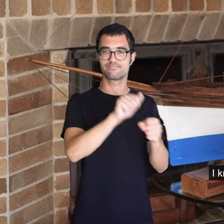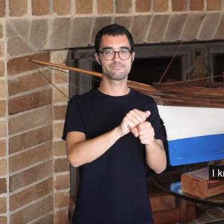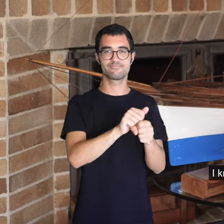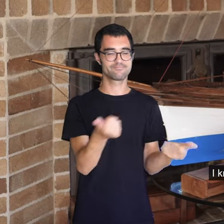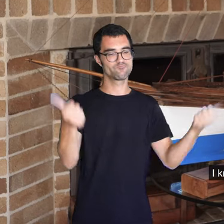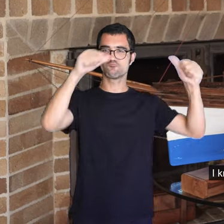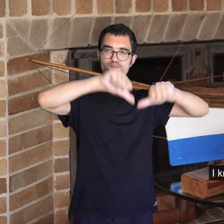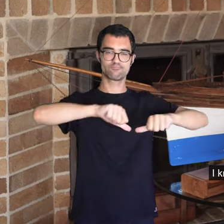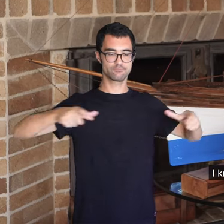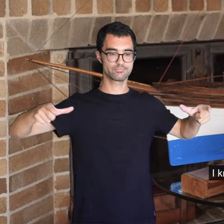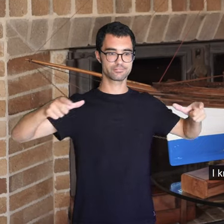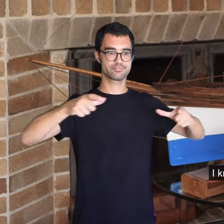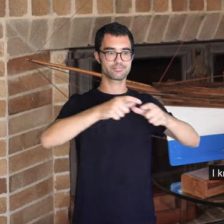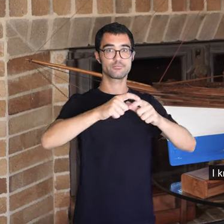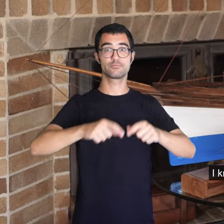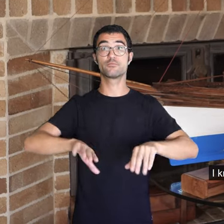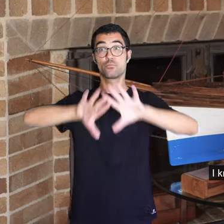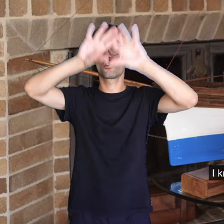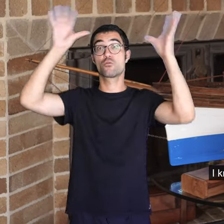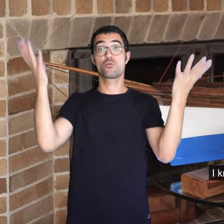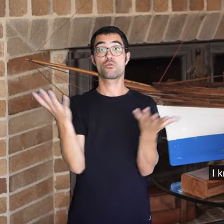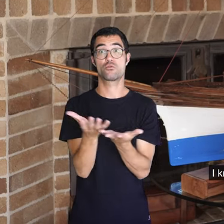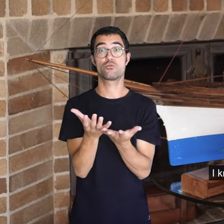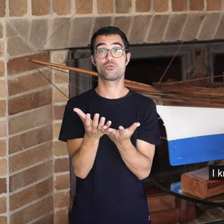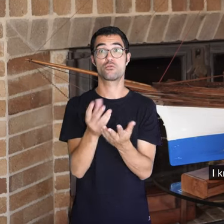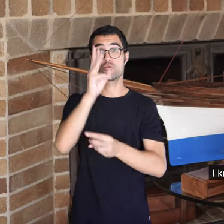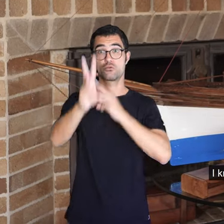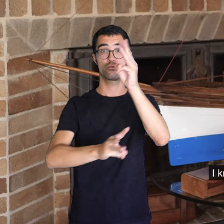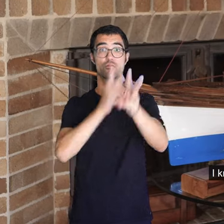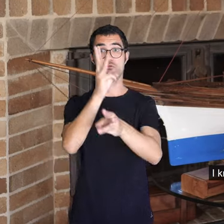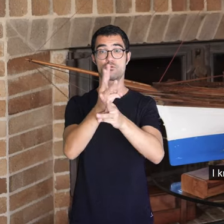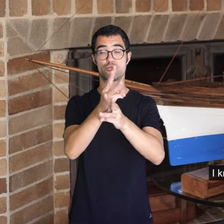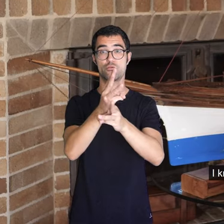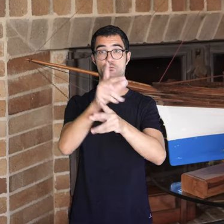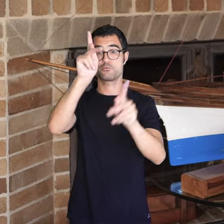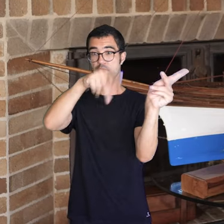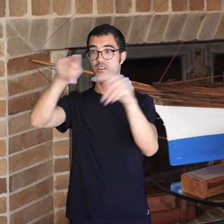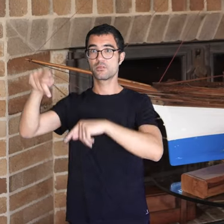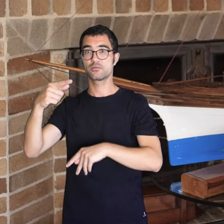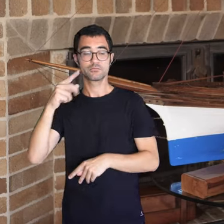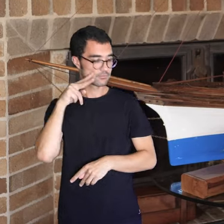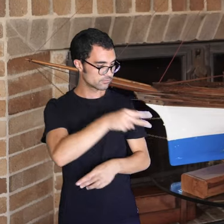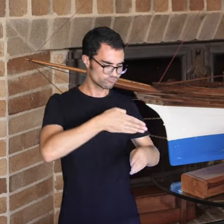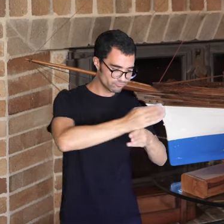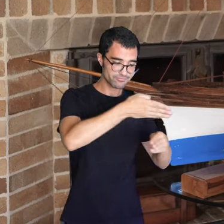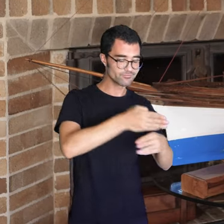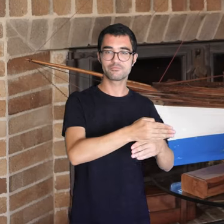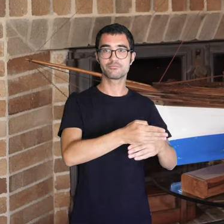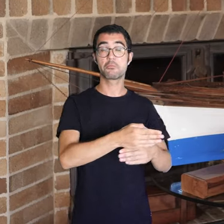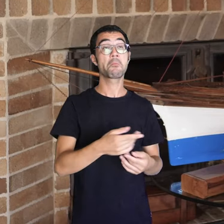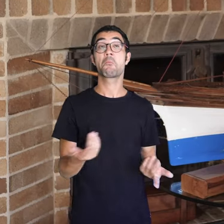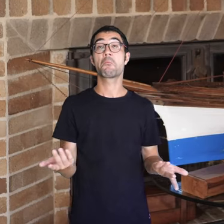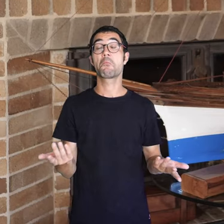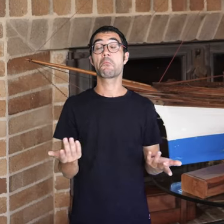Jo crec que el món encara no se n'ha de compte de que hem acabat una era, que era de la madera,